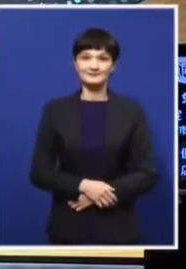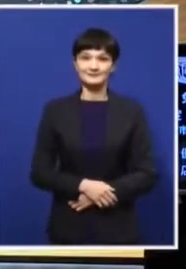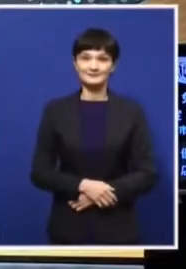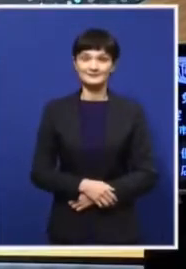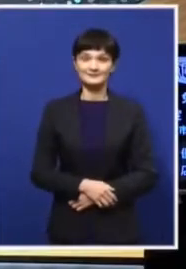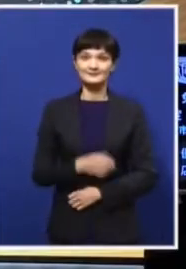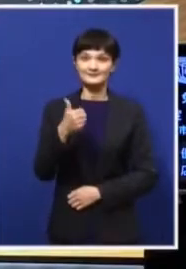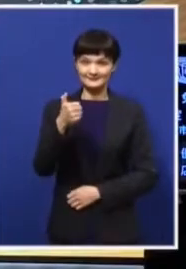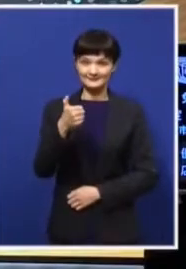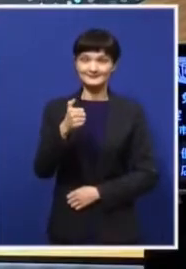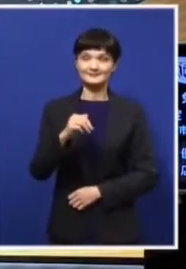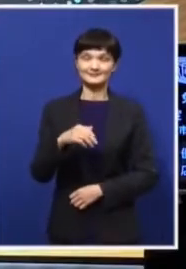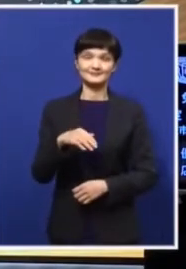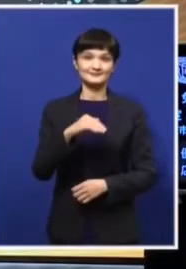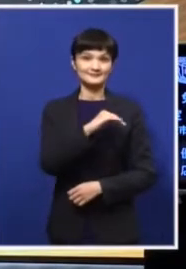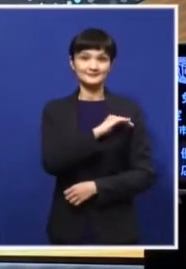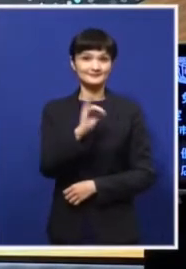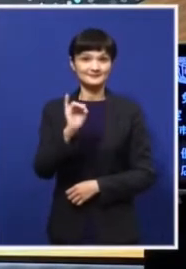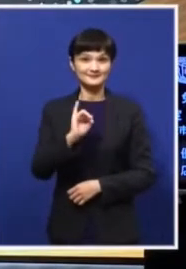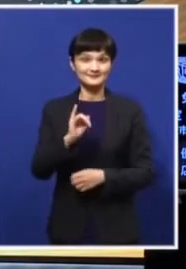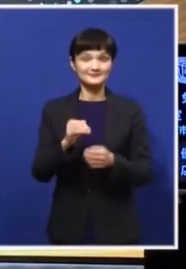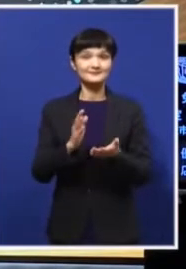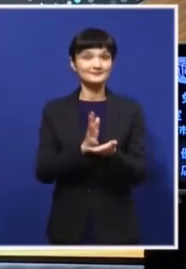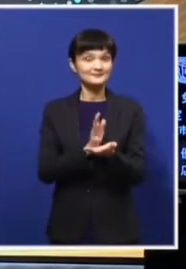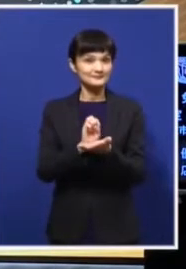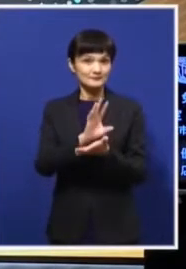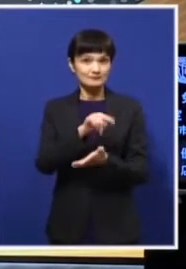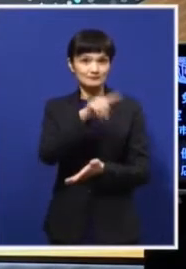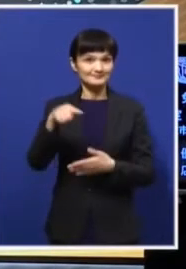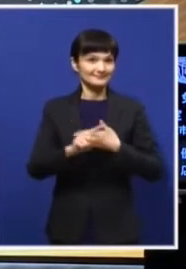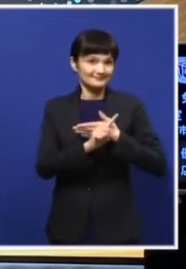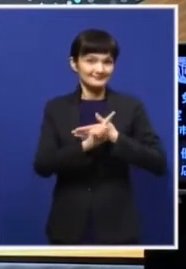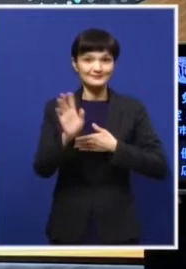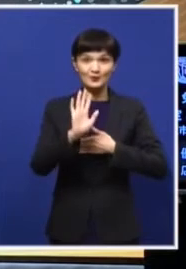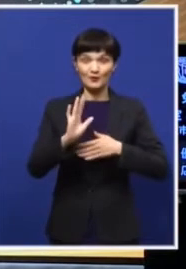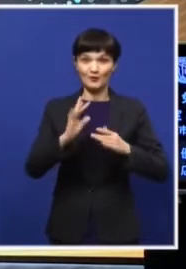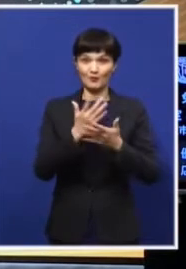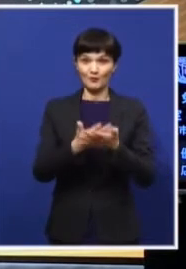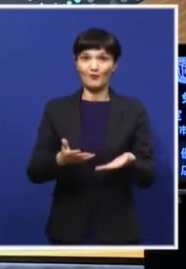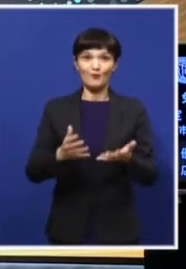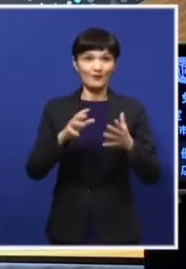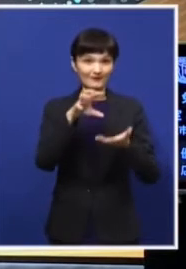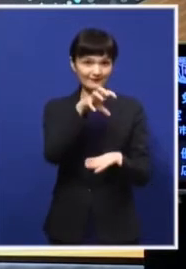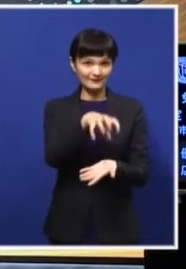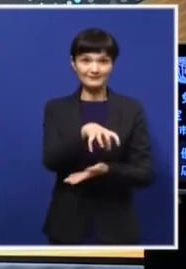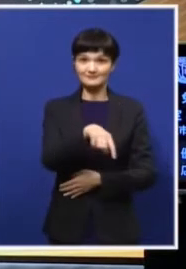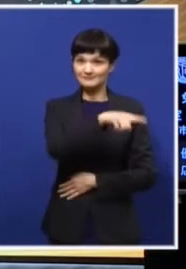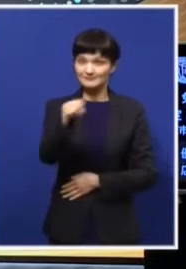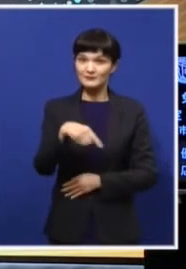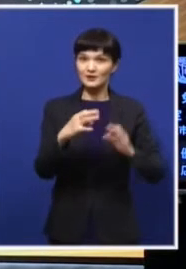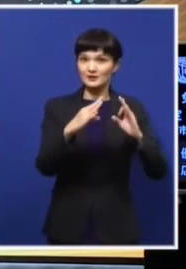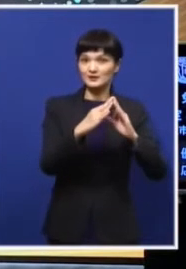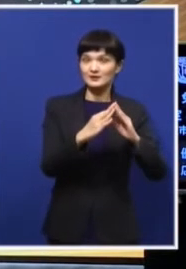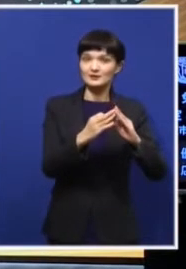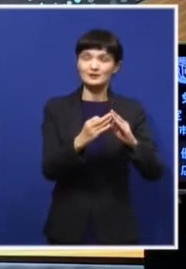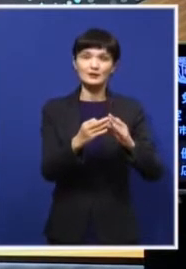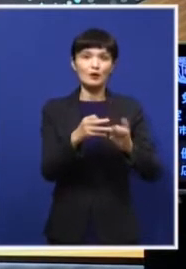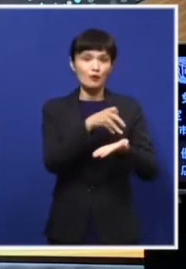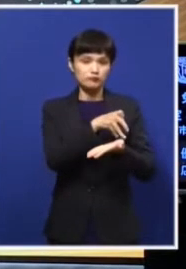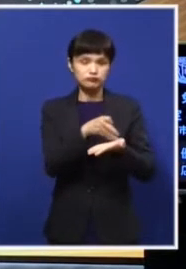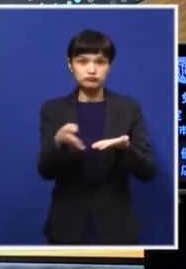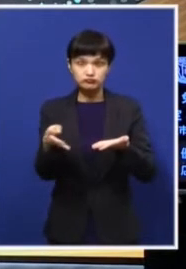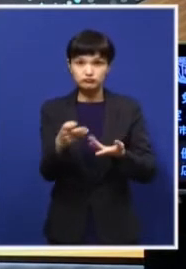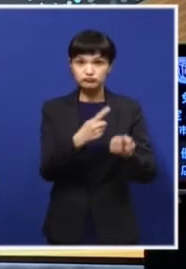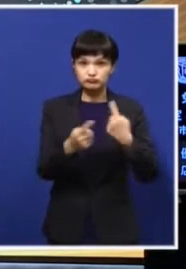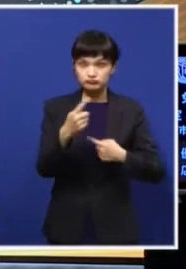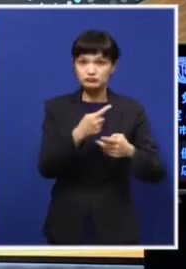谢谢我们邱副主委的讯息哈。事实上大家不要紧张，我们官网里面已经有收录了40多家银行这一次参与我们五倍券